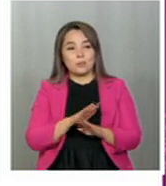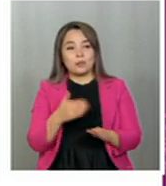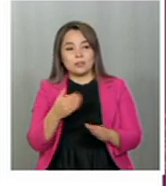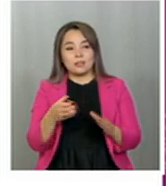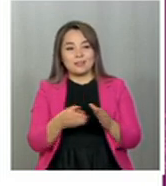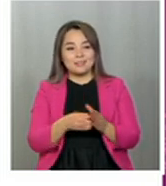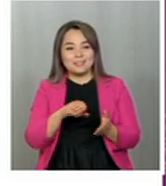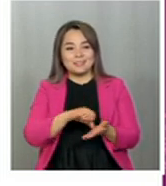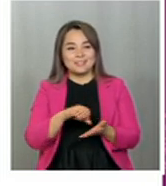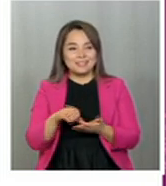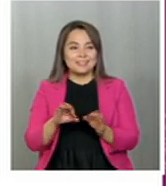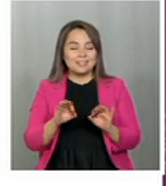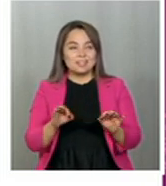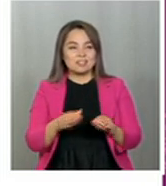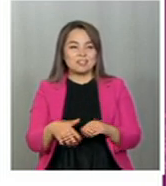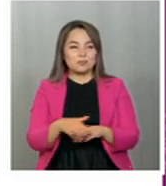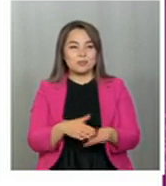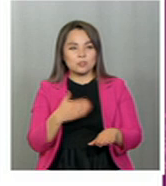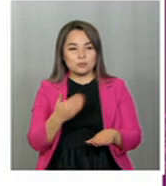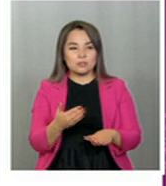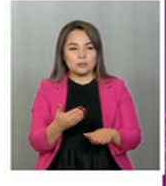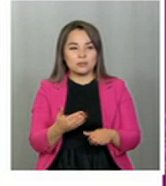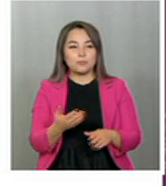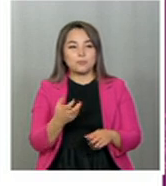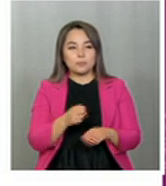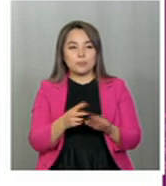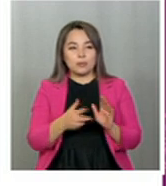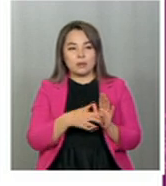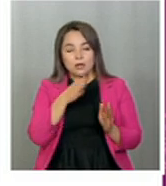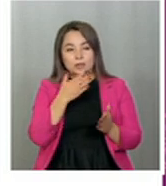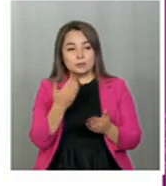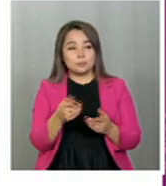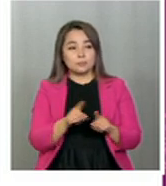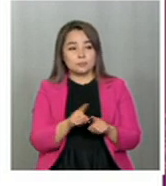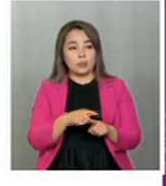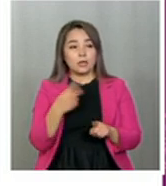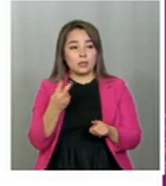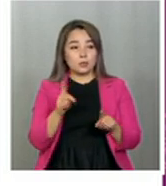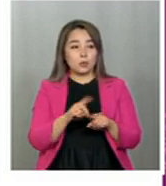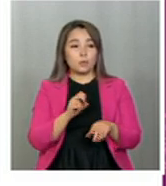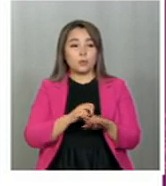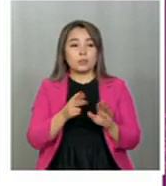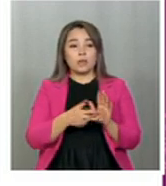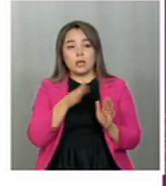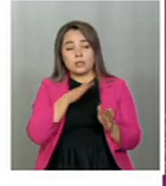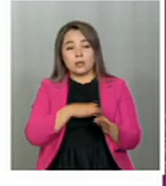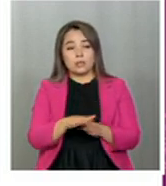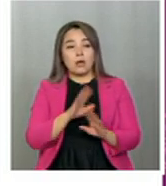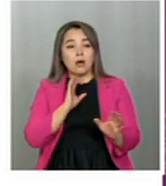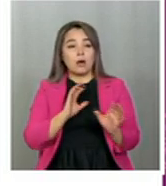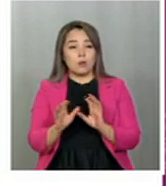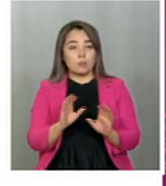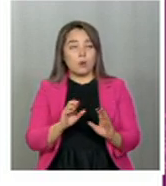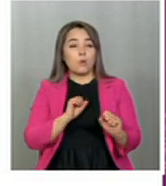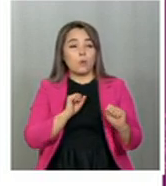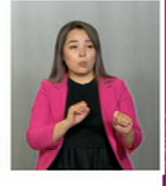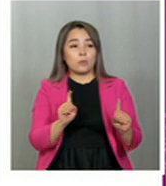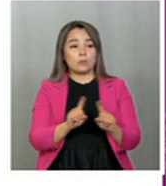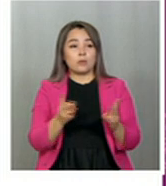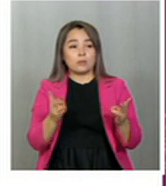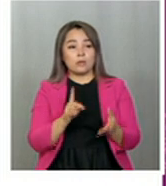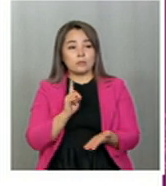деп саналады, делінген. Екіншіден, бала 18 жасқа дейін қамқорлық пен қорғауды қажет